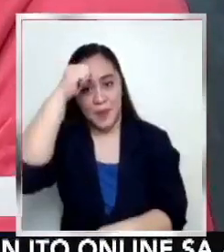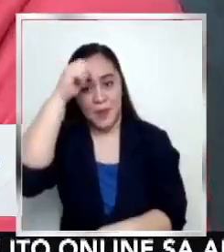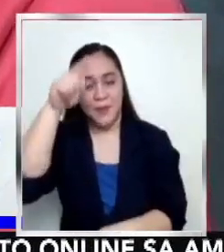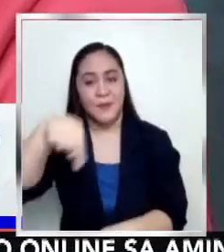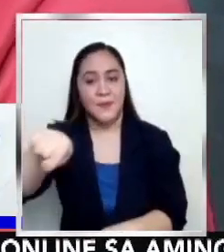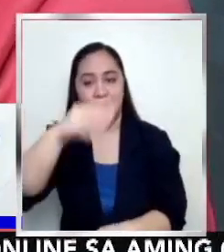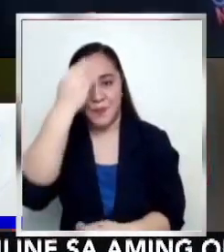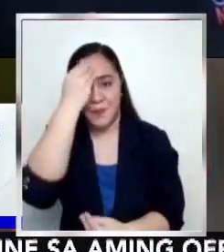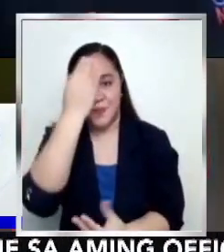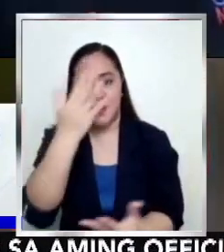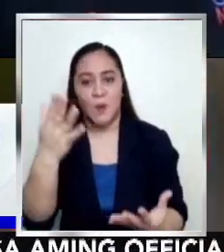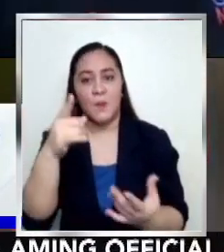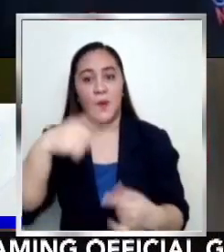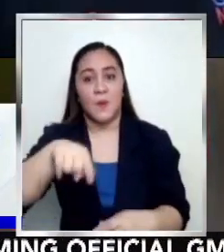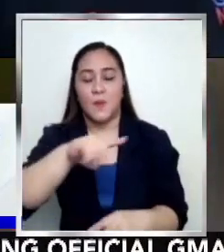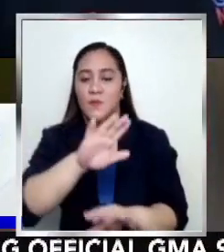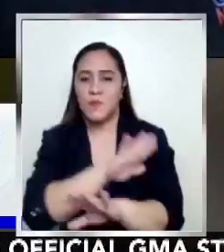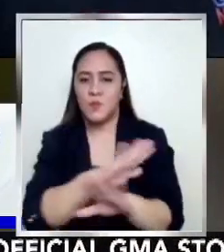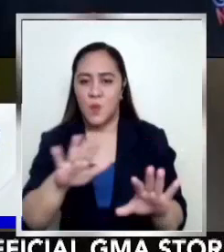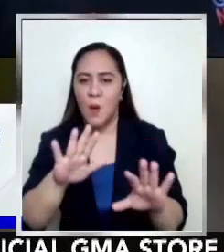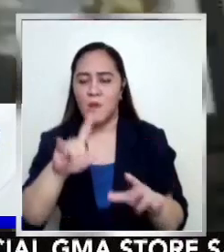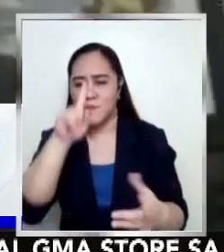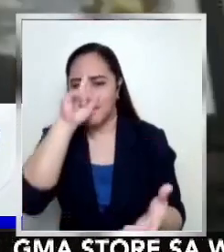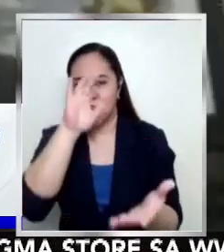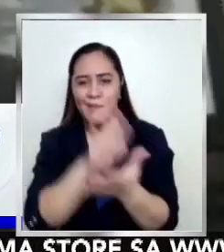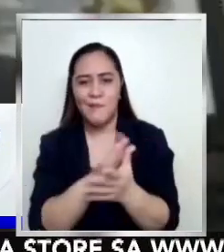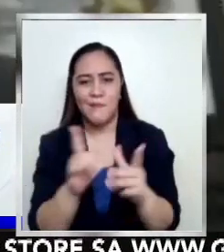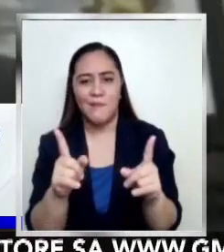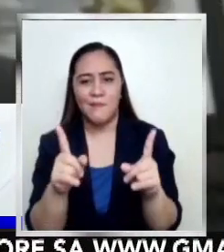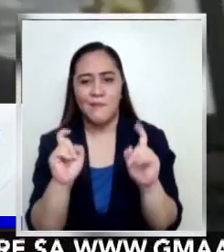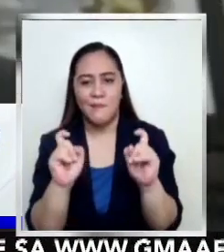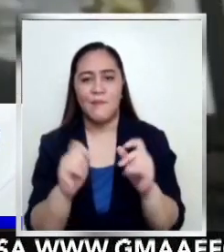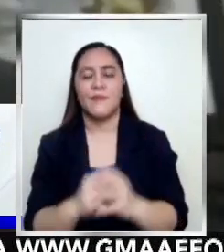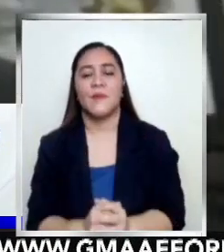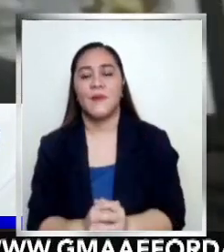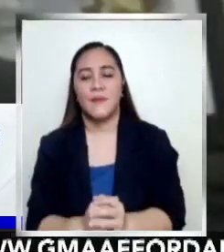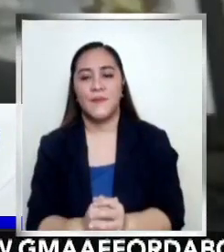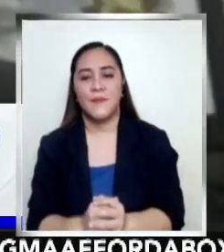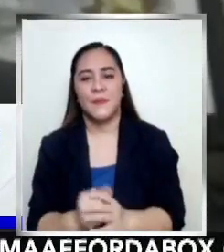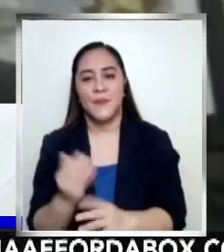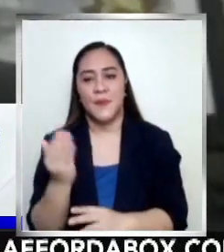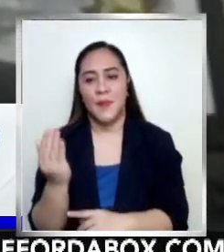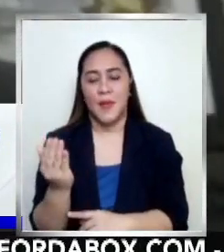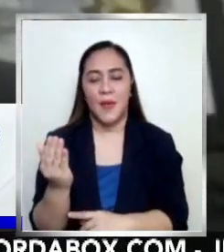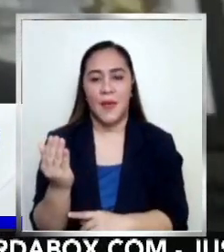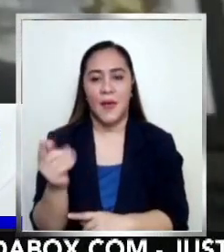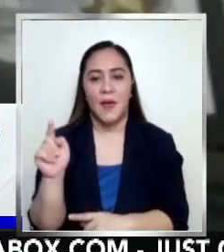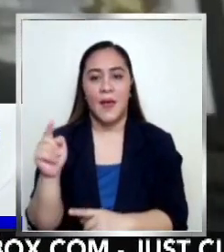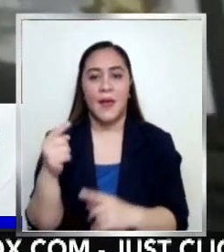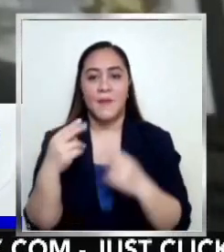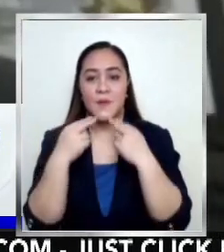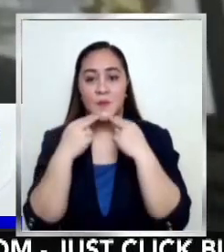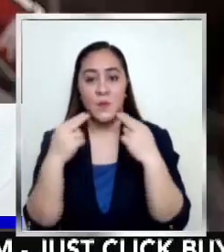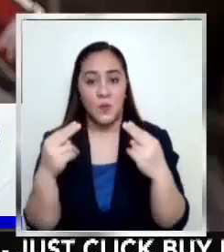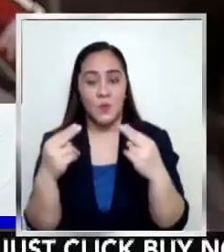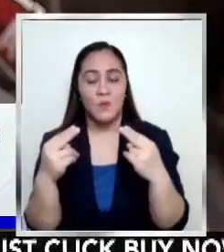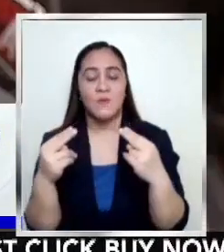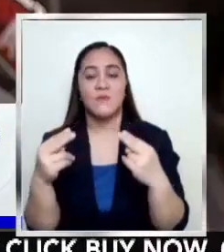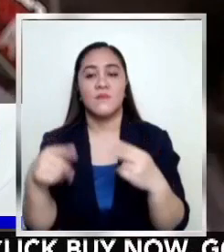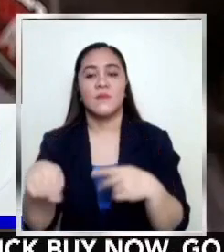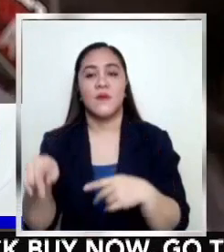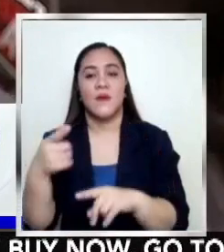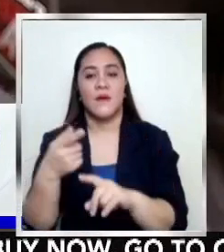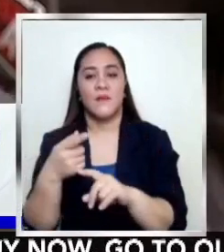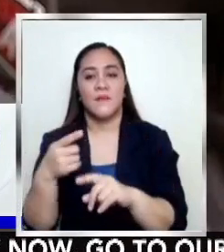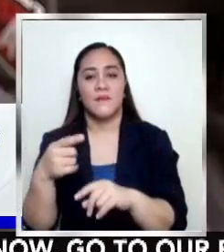basta-basta naniniwala. Ayon kay J. Mark Tordesilla, Senior Assistant Vice President for News and Public Affairs, Digital Media ng GMA, mahirap